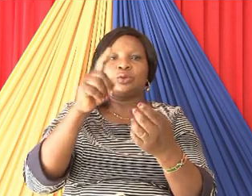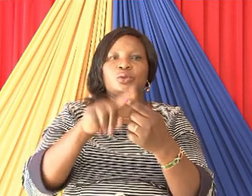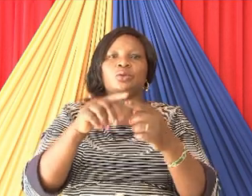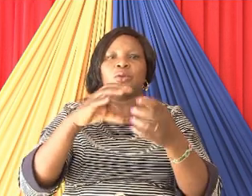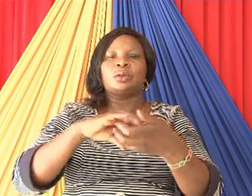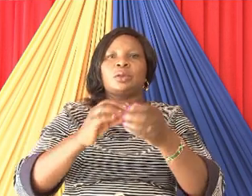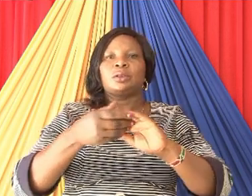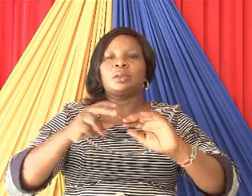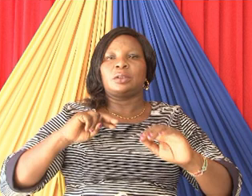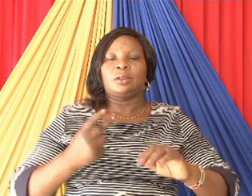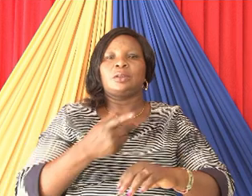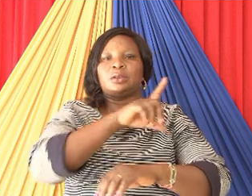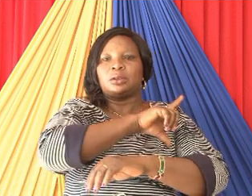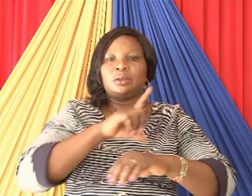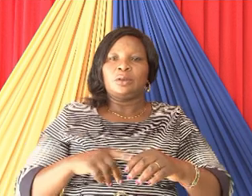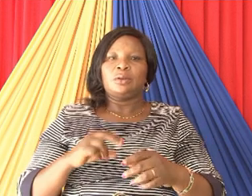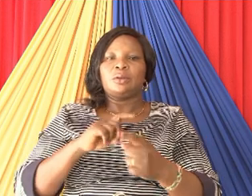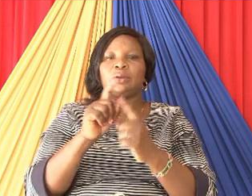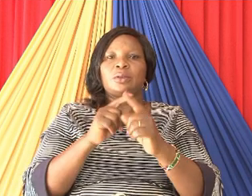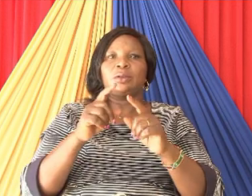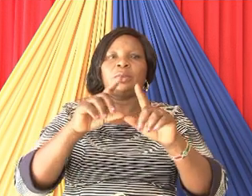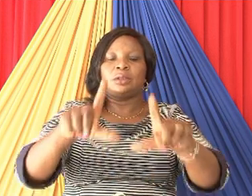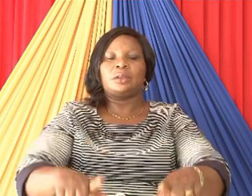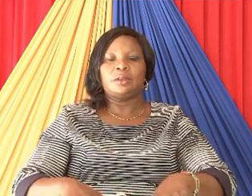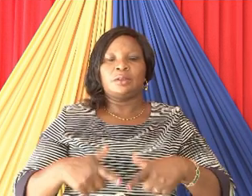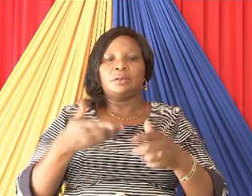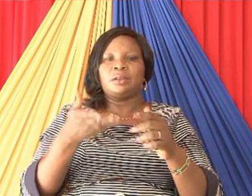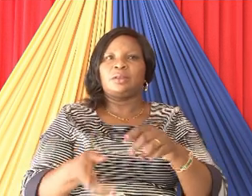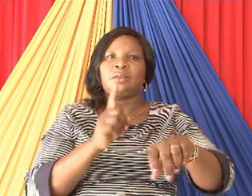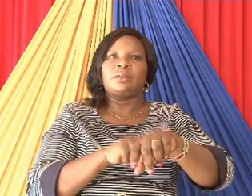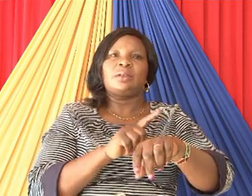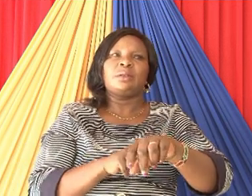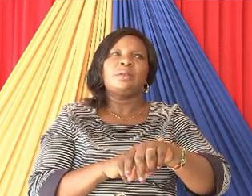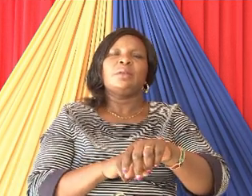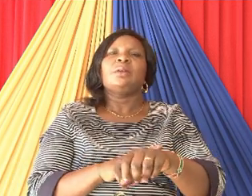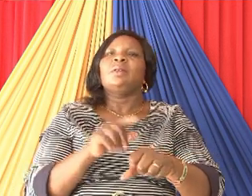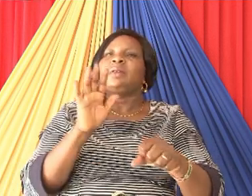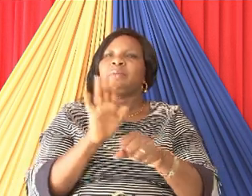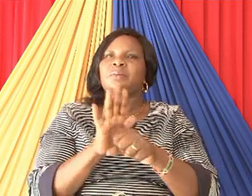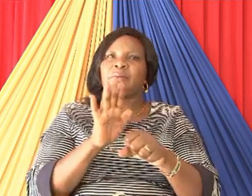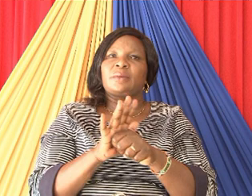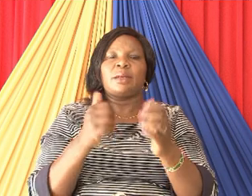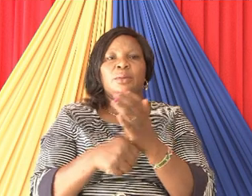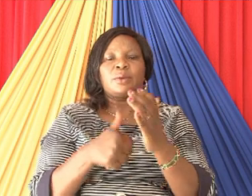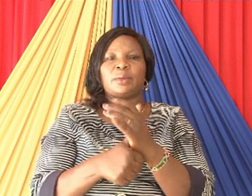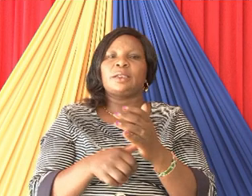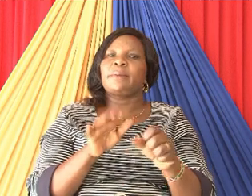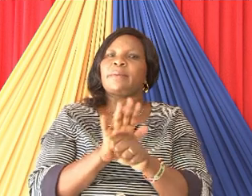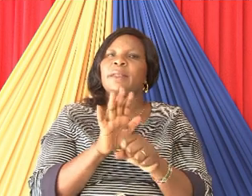Mwenyezi Mungu. Tunapoishi katika wakati huu ambao tulio nao, ni mambo mengi yanatusumbua. Mambo mengi